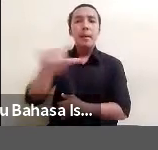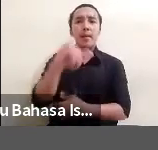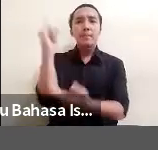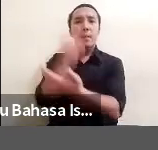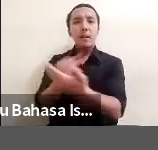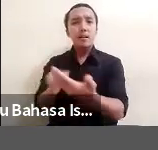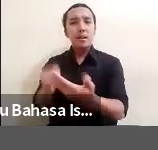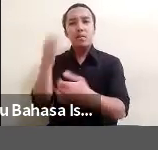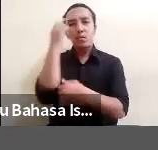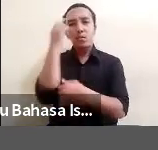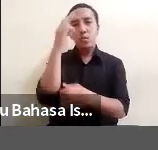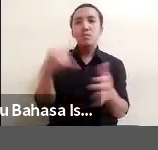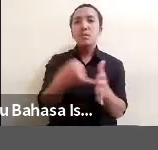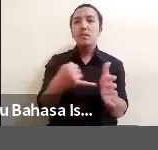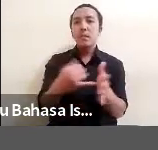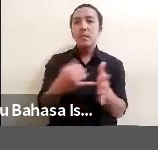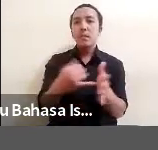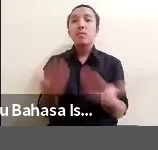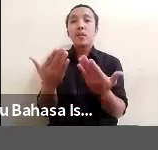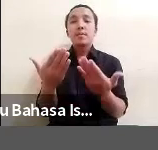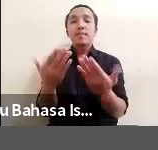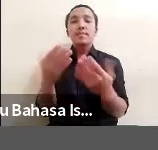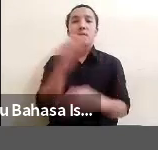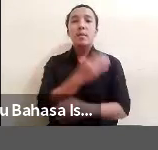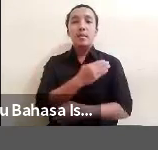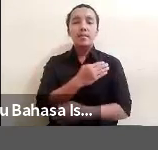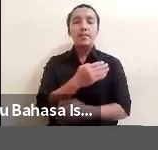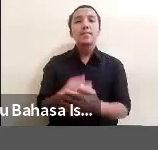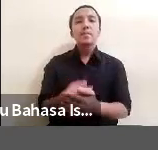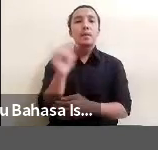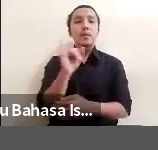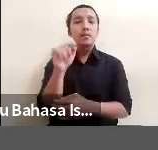mengisi pembangunan di kabupaten seperti itu. Next.